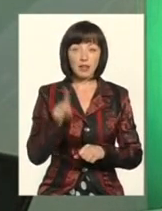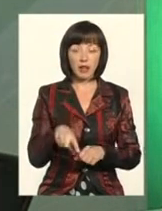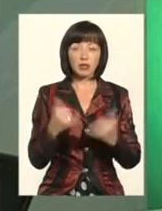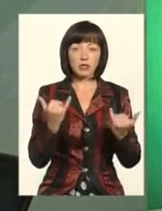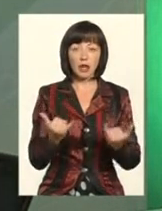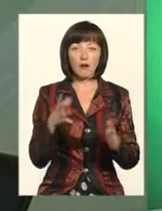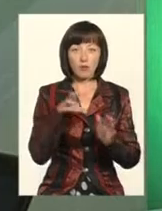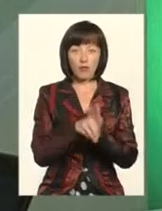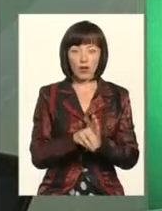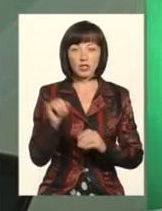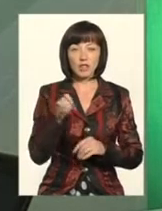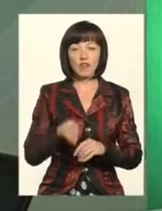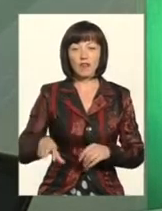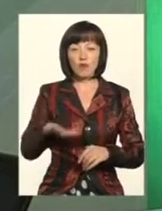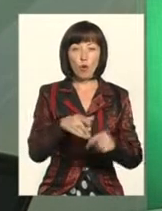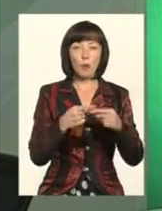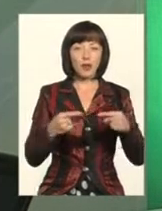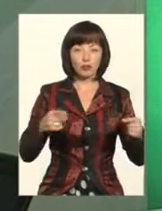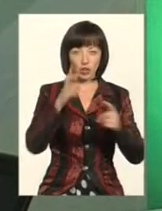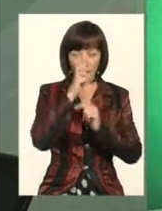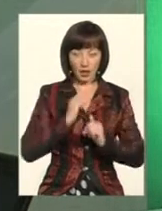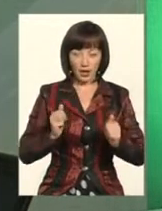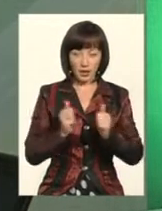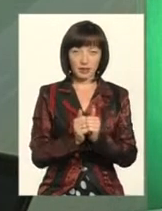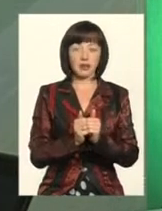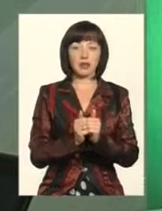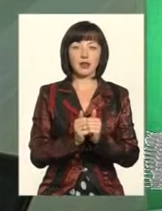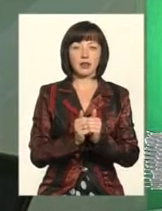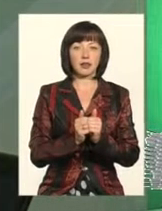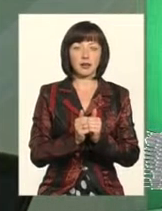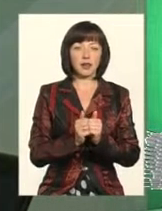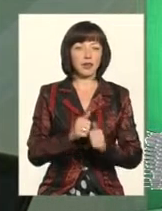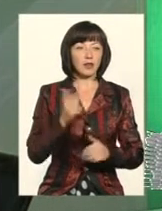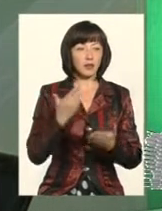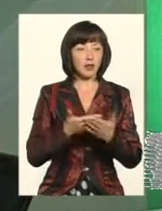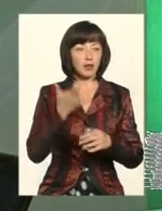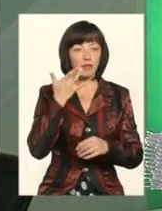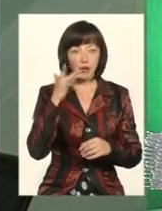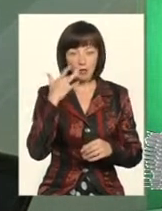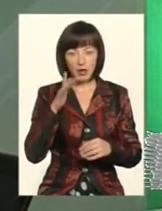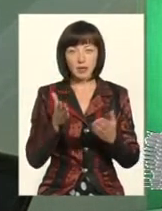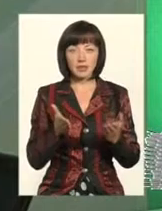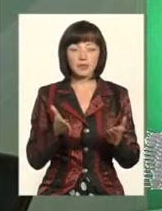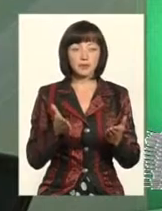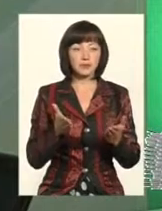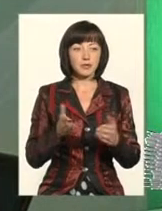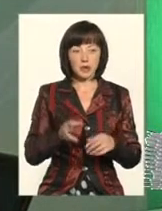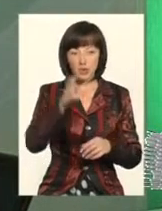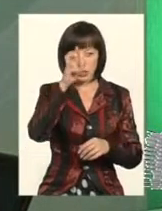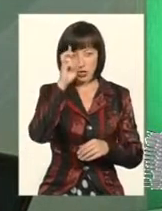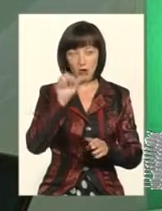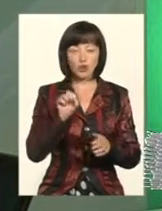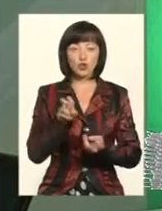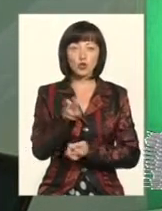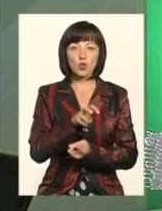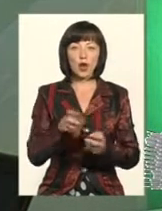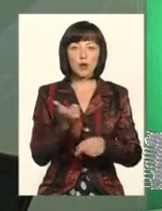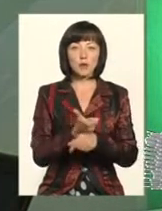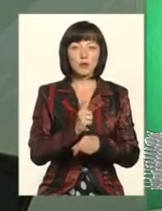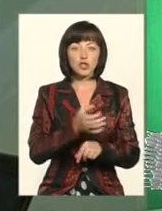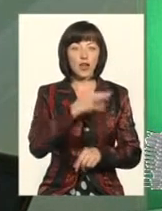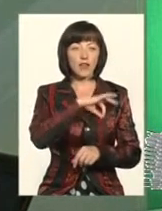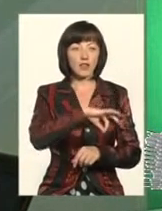зараз впроваджується і в Європі, і в інших країнах, будемо казати, в тих же Сполучених Штатах Америки. Держава шукає більш